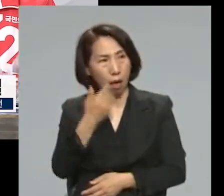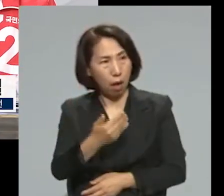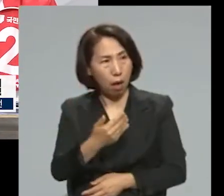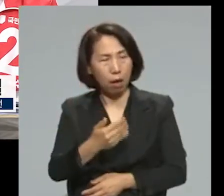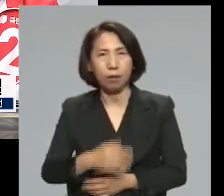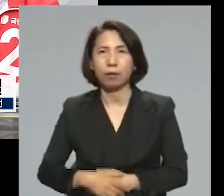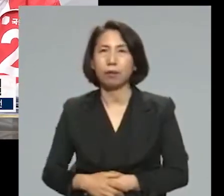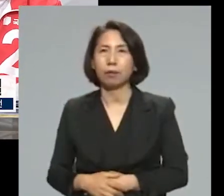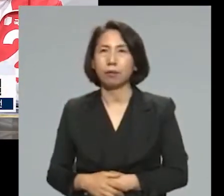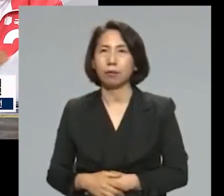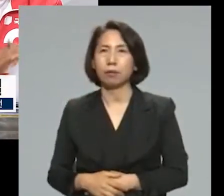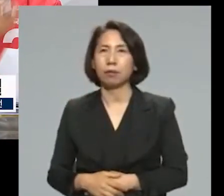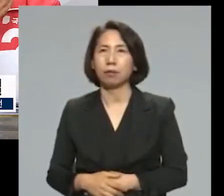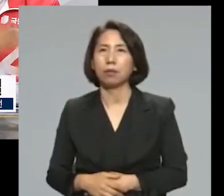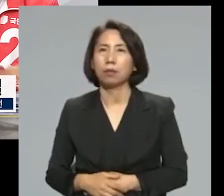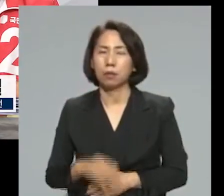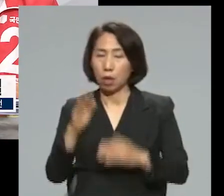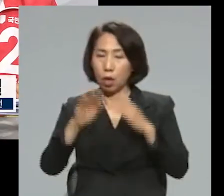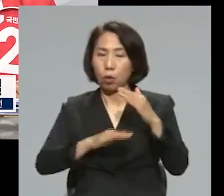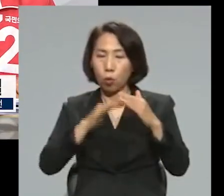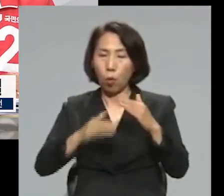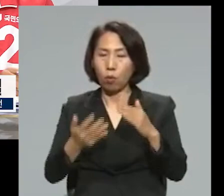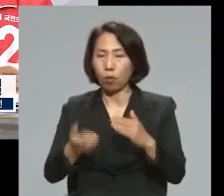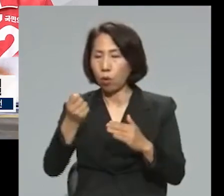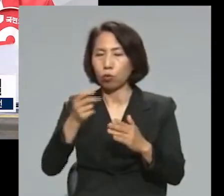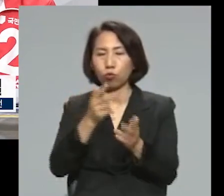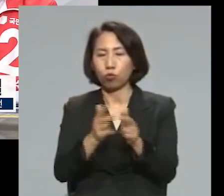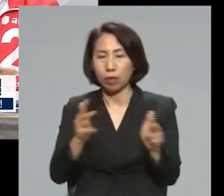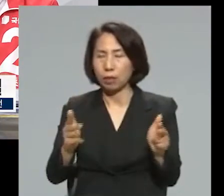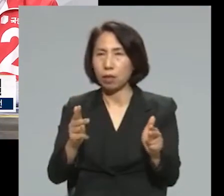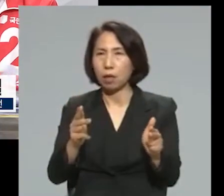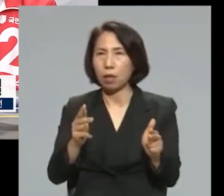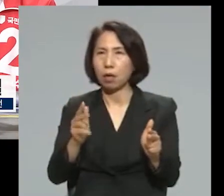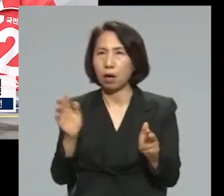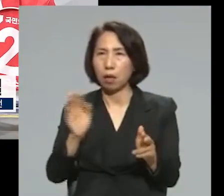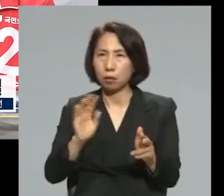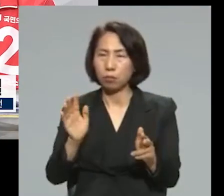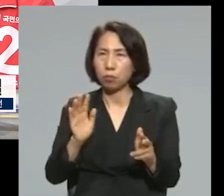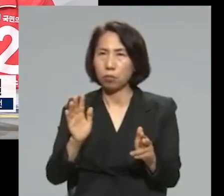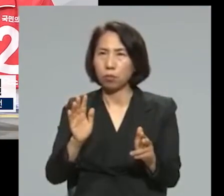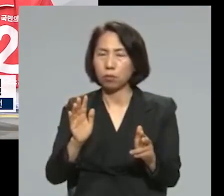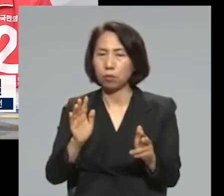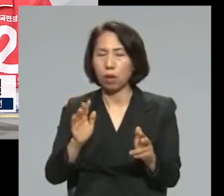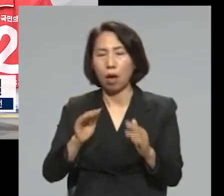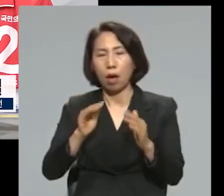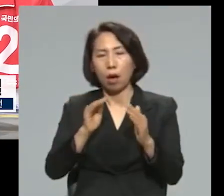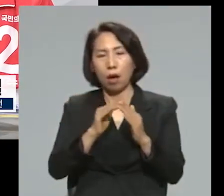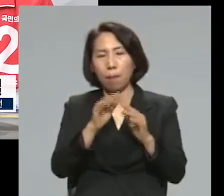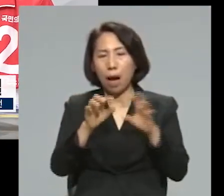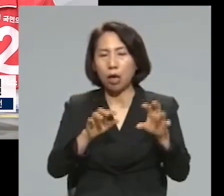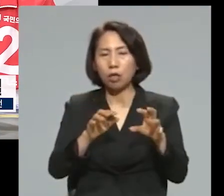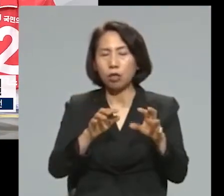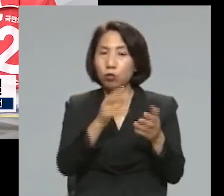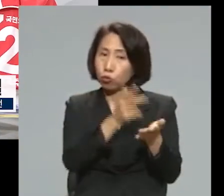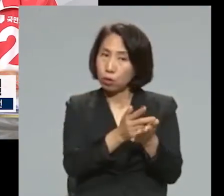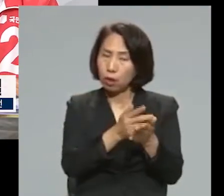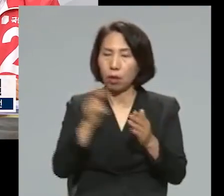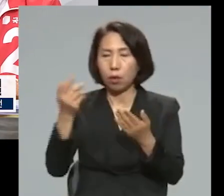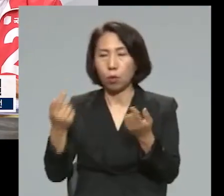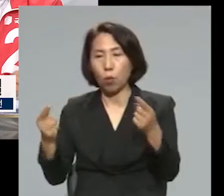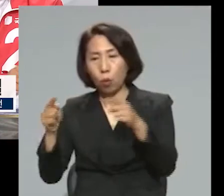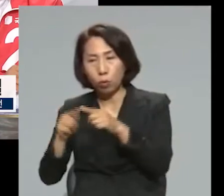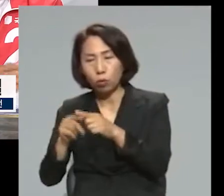근데 지금 마을 주차장을 이야기합니까? 전체 공영 주차장과 마을 주차장 그걸 분리를 해서 알고 있으면 좋고요. 아니면